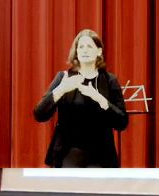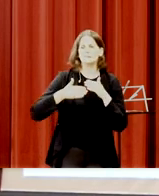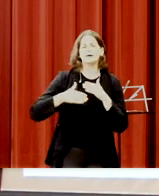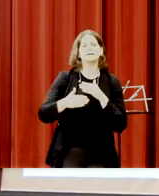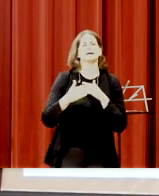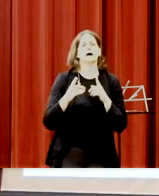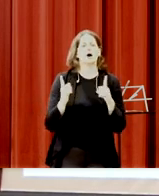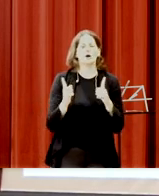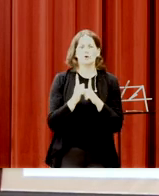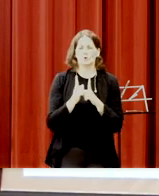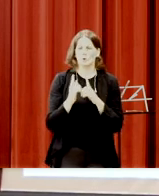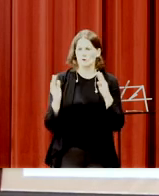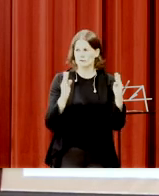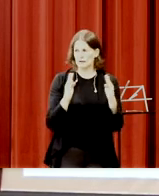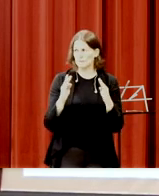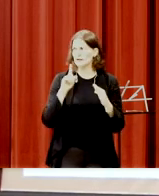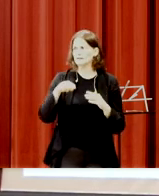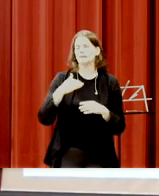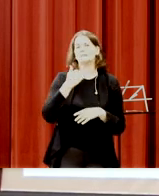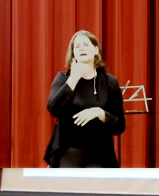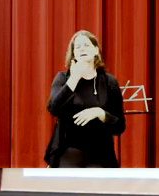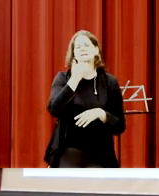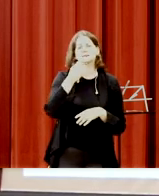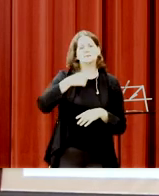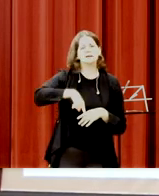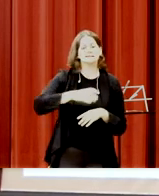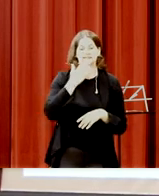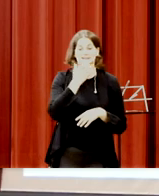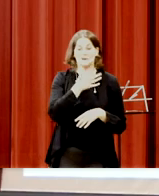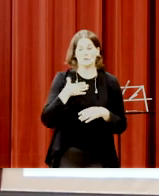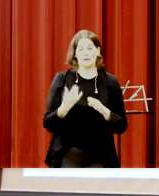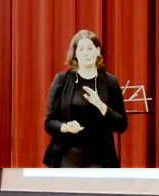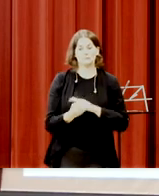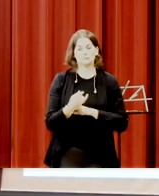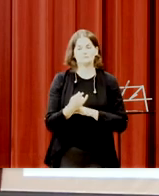les que estem parlant, no podem esperar només a la sort.